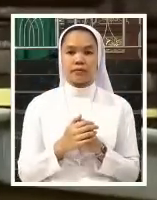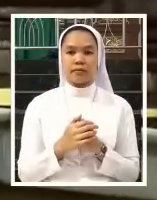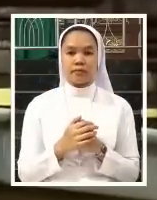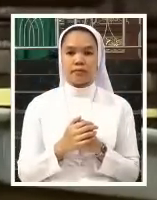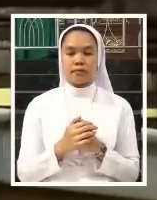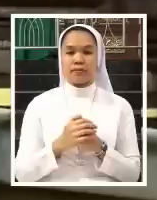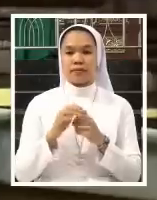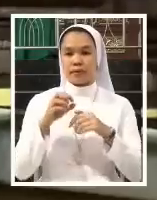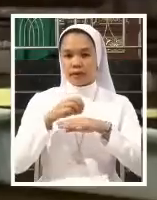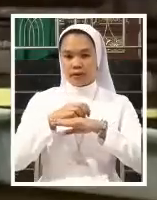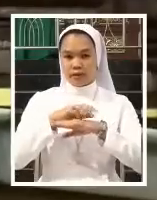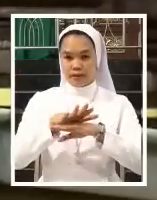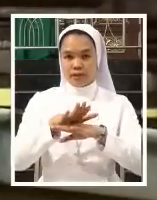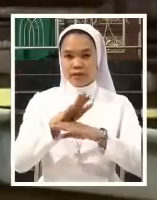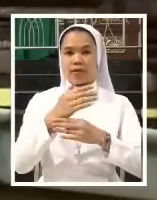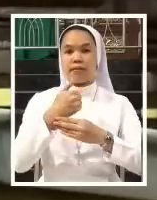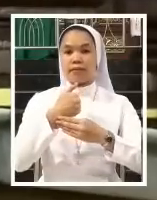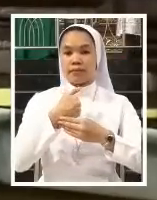Sinugo niya ako.